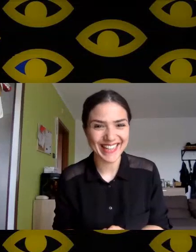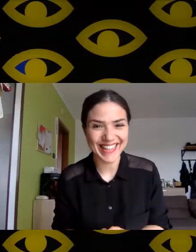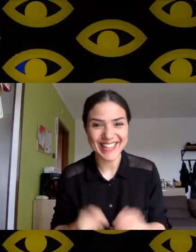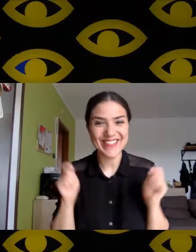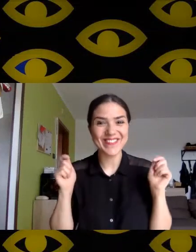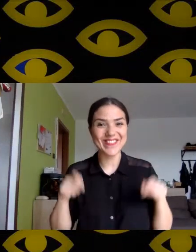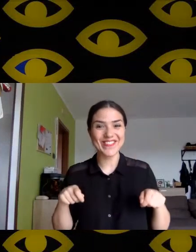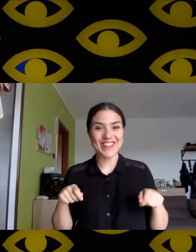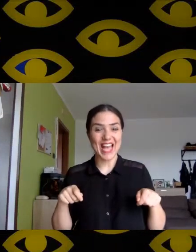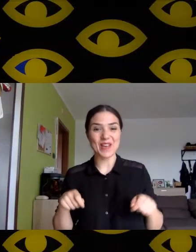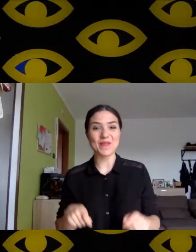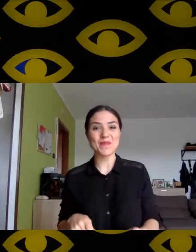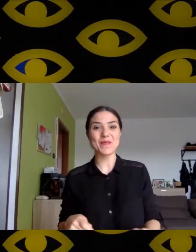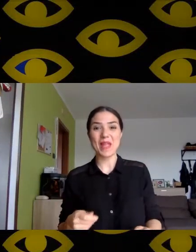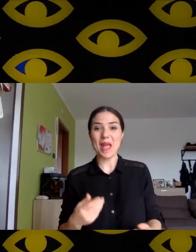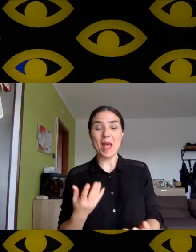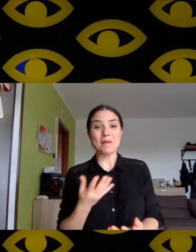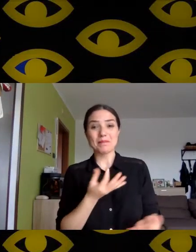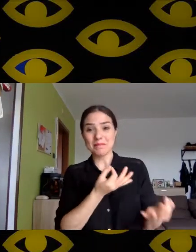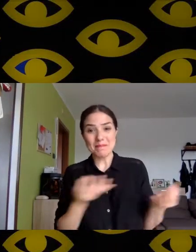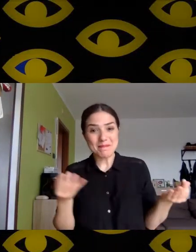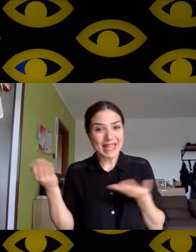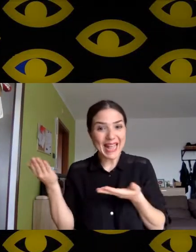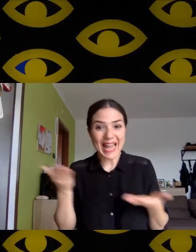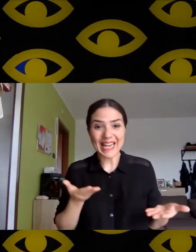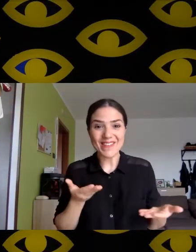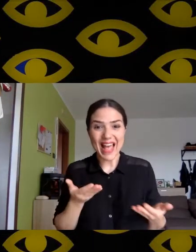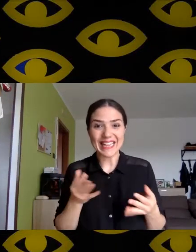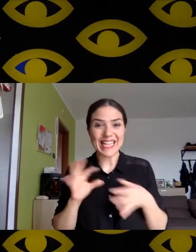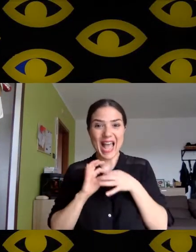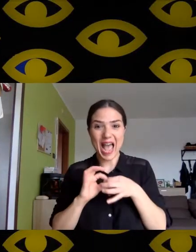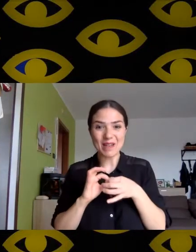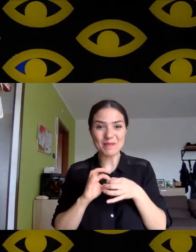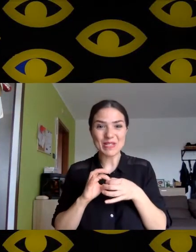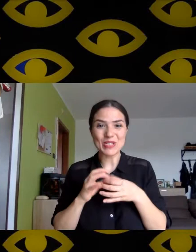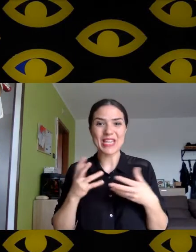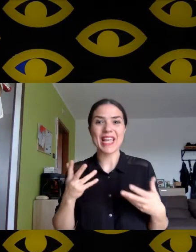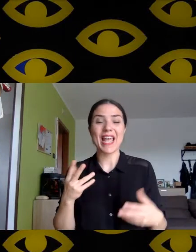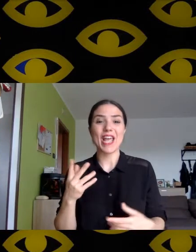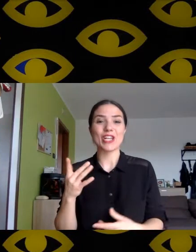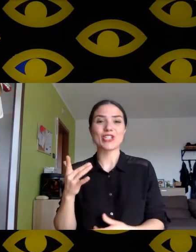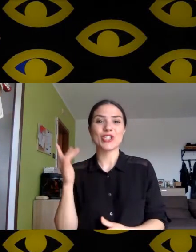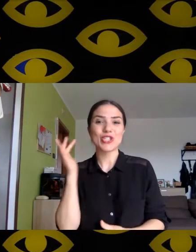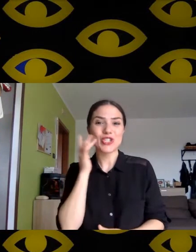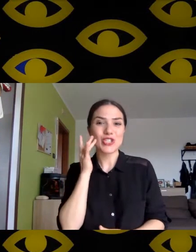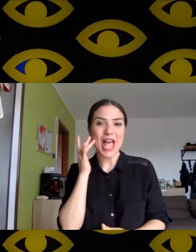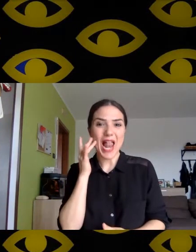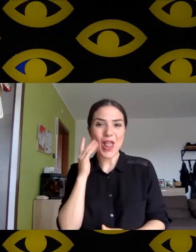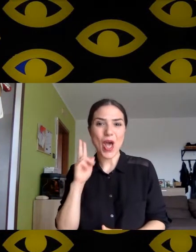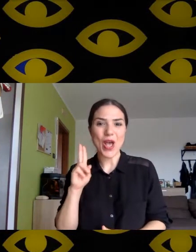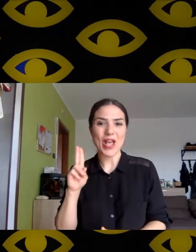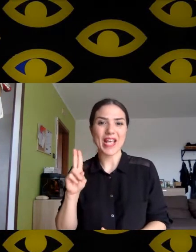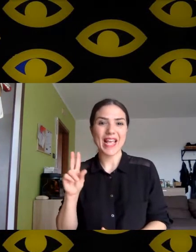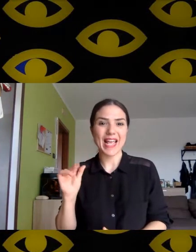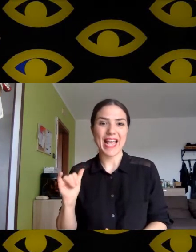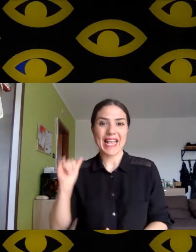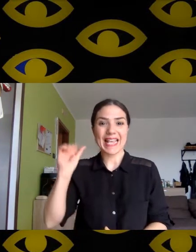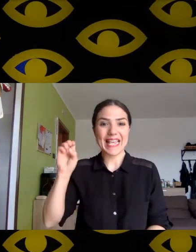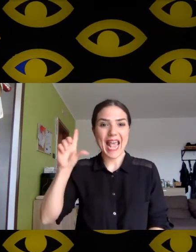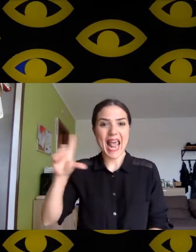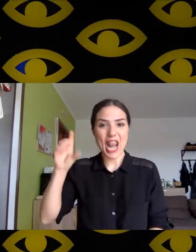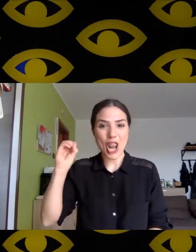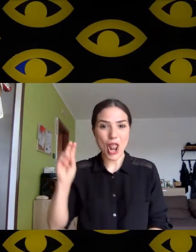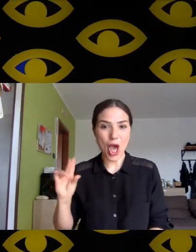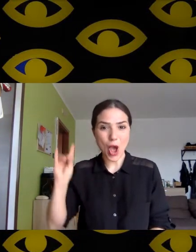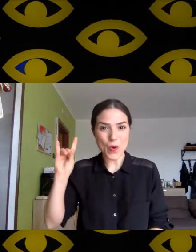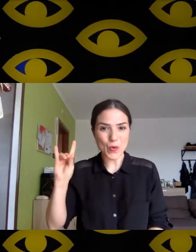Ben ritrovati, cari amici di Yellow, dello Yellow Happy Hour, per questo appuntamento anticipato sia in orario che